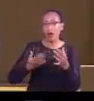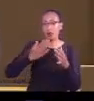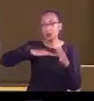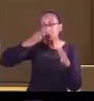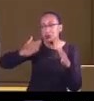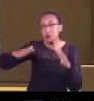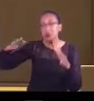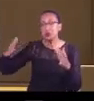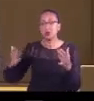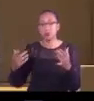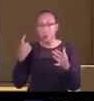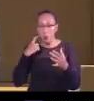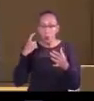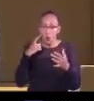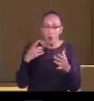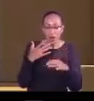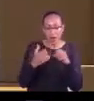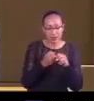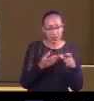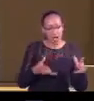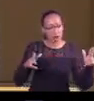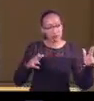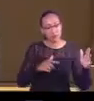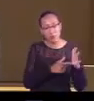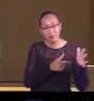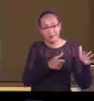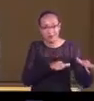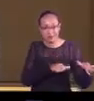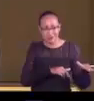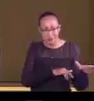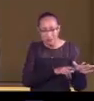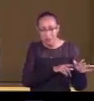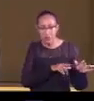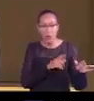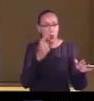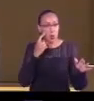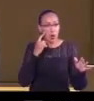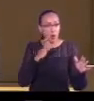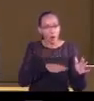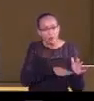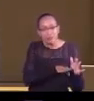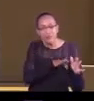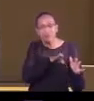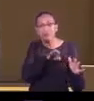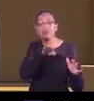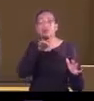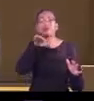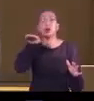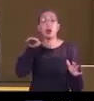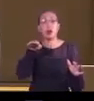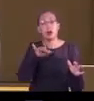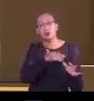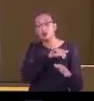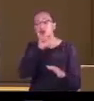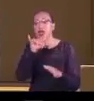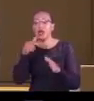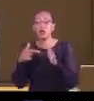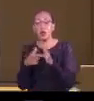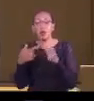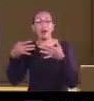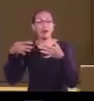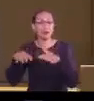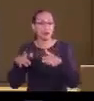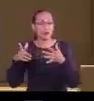et quand vous regardez les courbes de 2016, vous voyez que ça grimpe, presque toutes les courbes, ça grimpe jusqu'à 2019. En